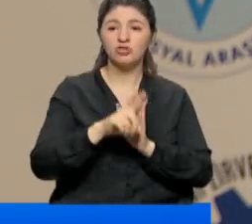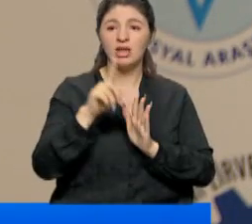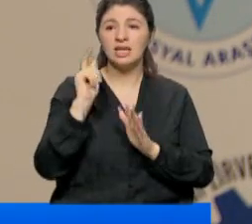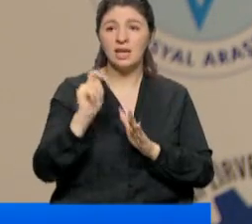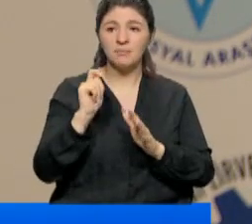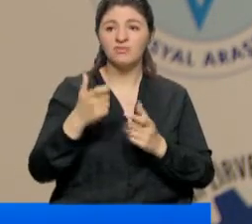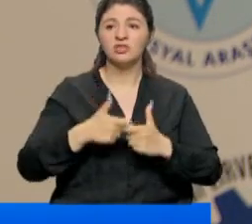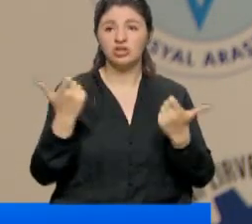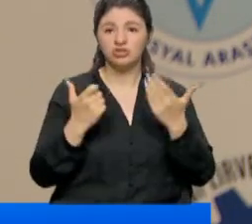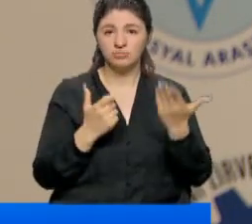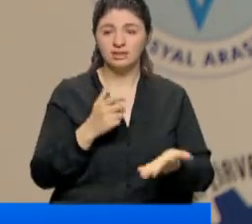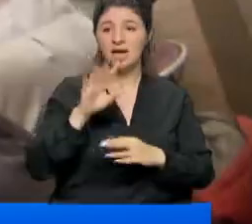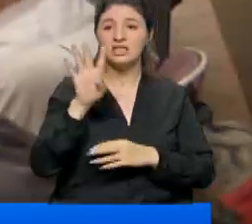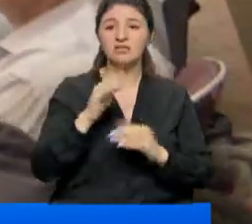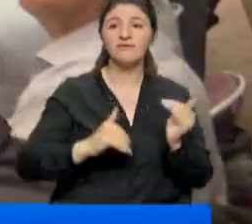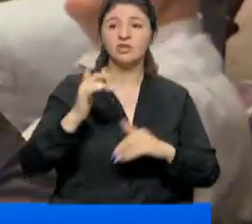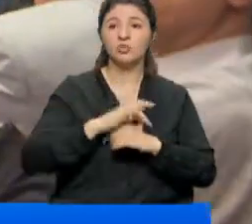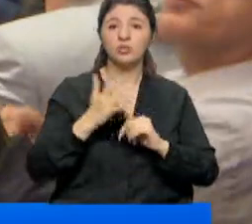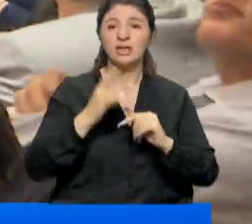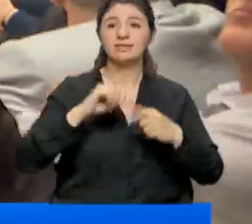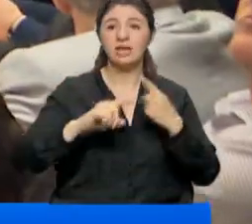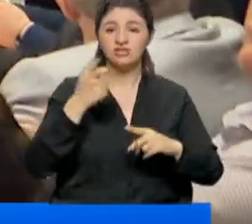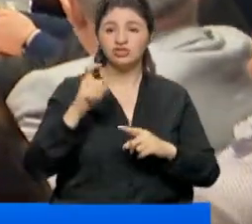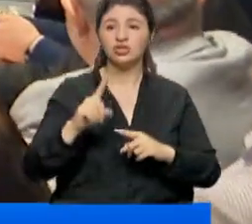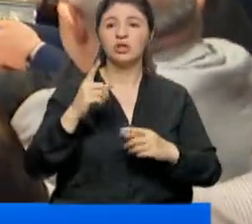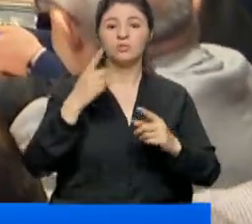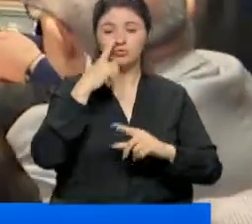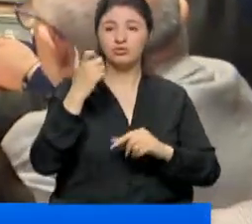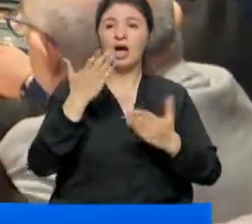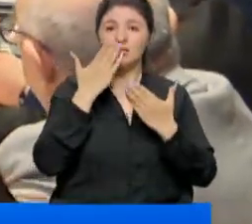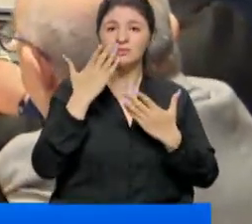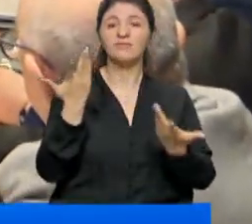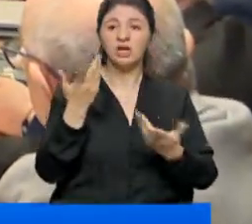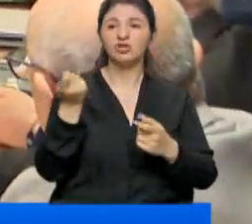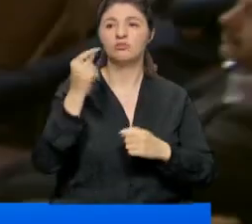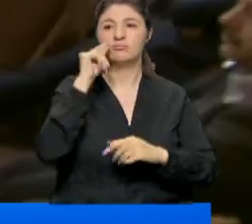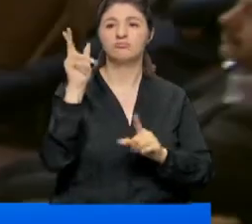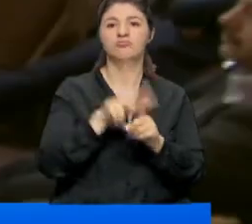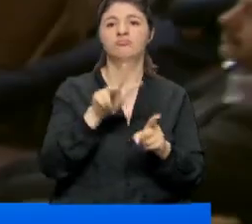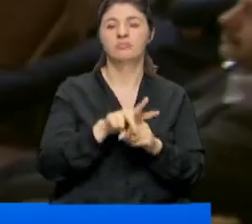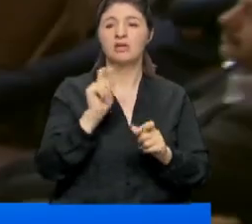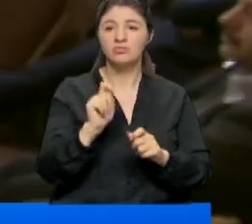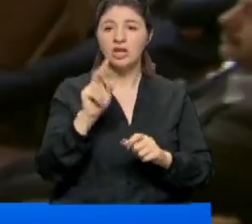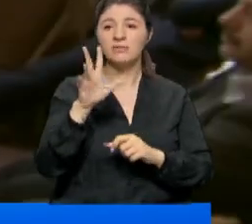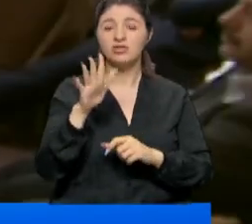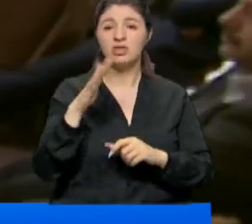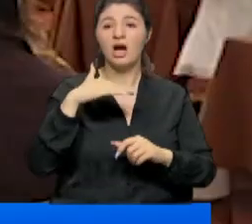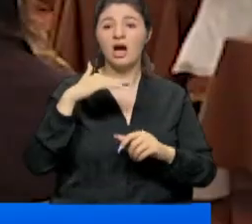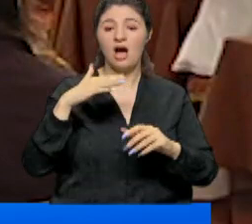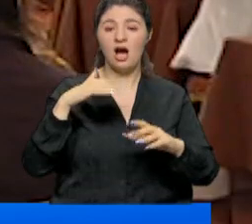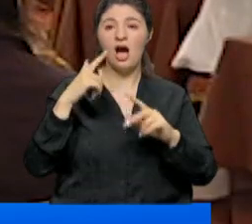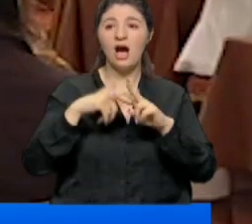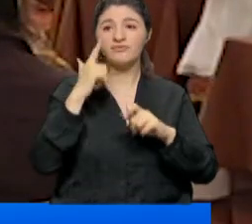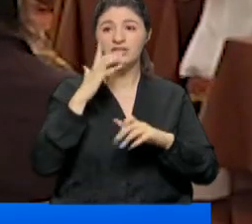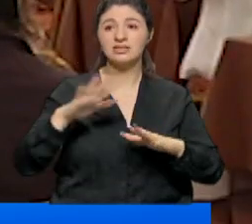getirmektedir geliştirmektedir 40 Aşkın ülkeden siyasetçi Diplo 3D misyon ve iş insanı katılacak 25. Avrasya ekonomi